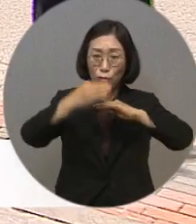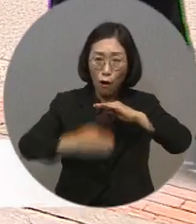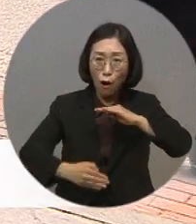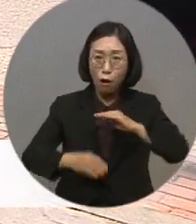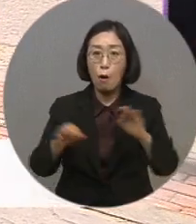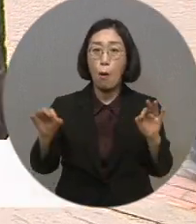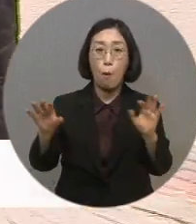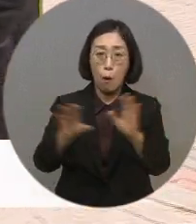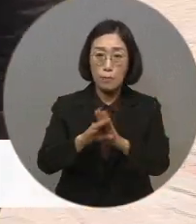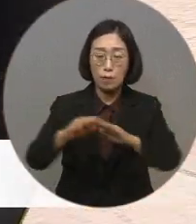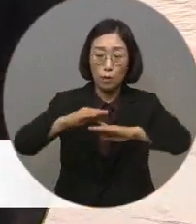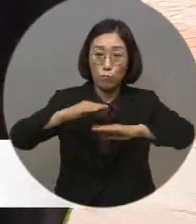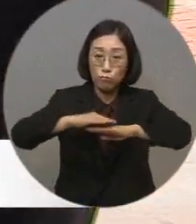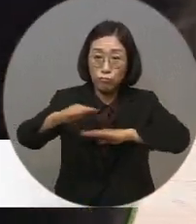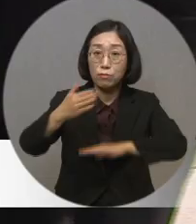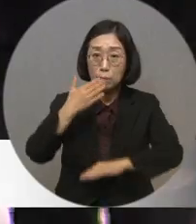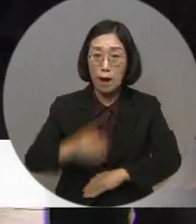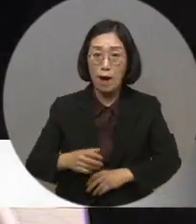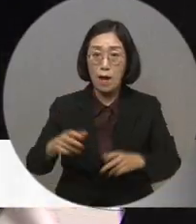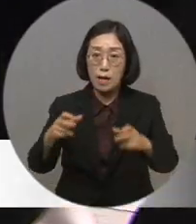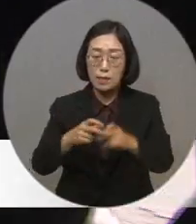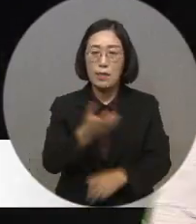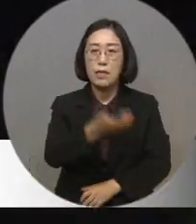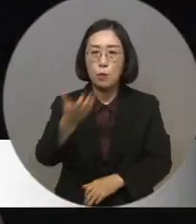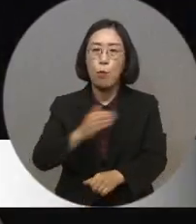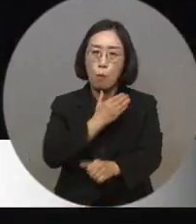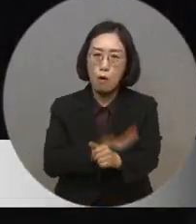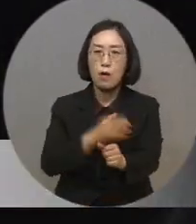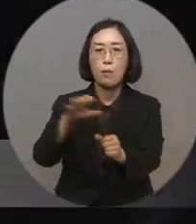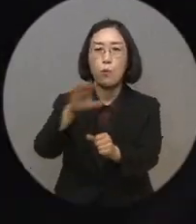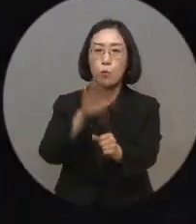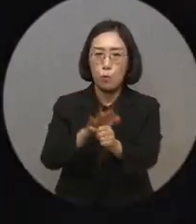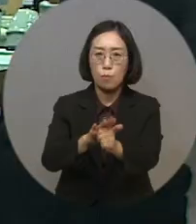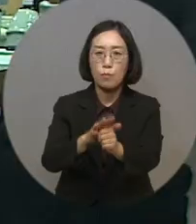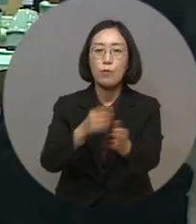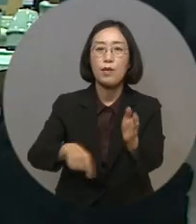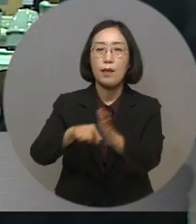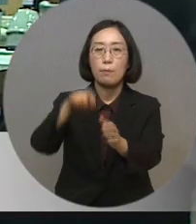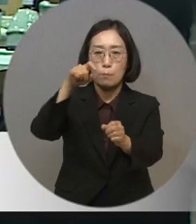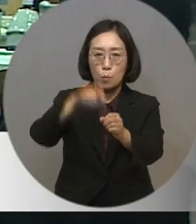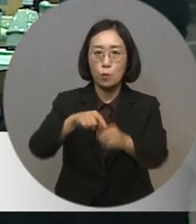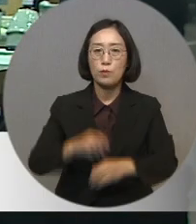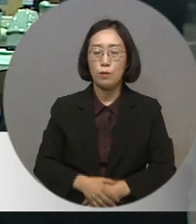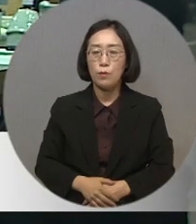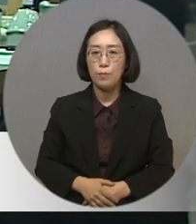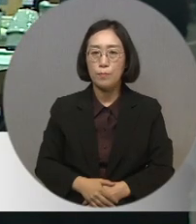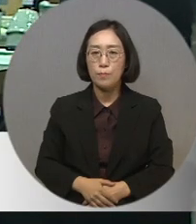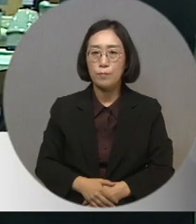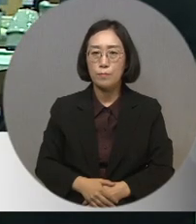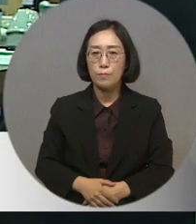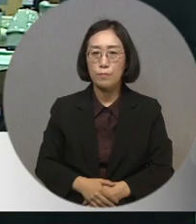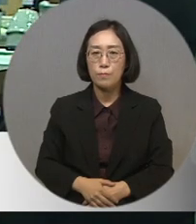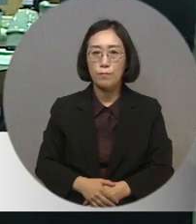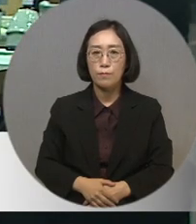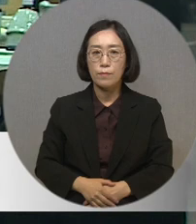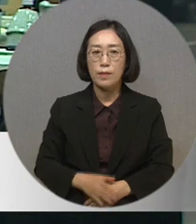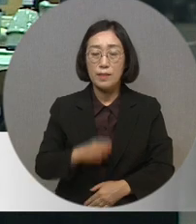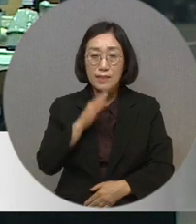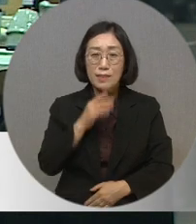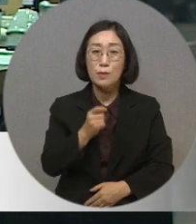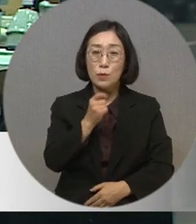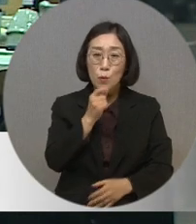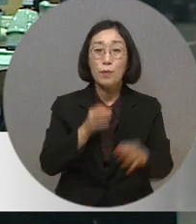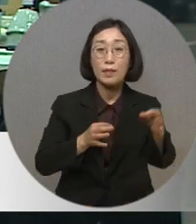해소하고 나아가 장애인 이동권을 보장한다는 취지입니다. 실질적으로 우리가 소점포